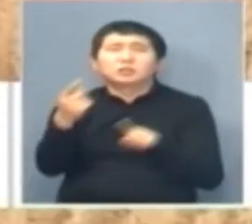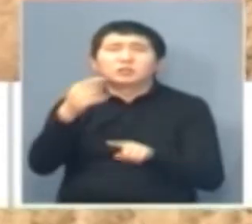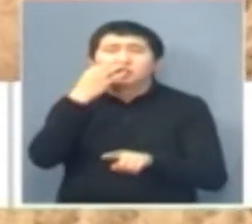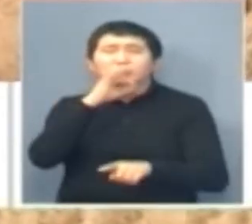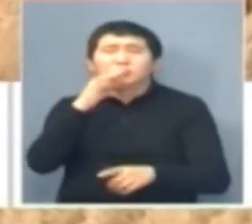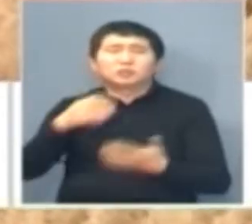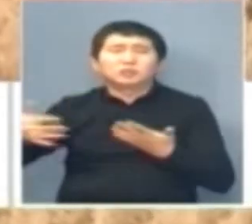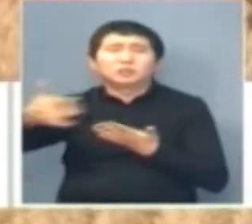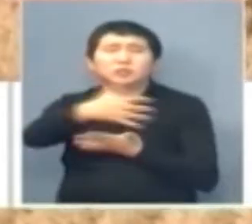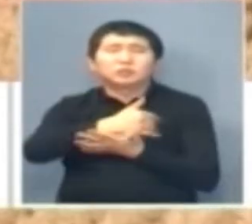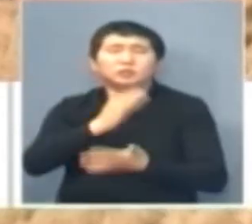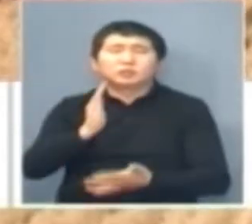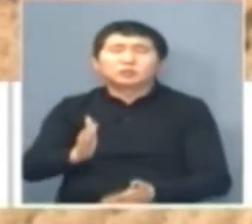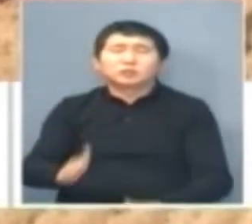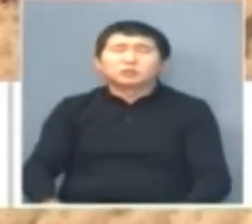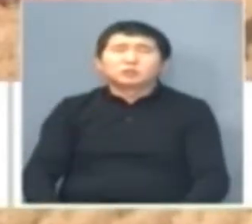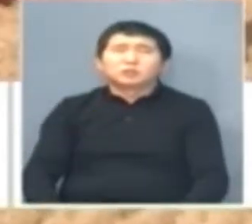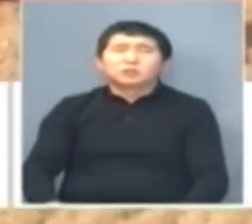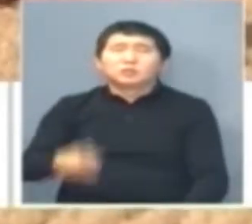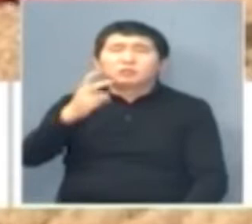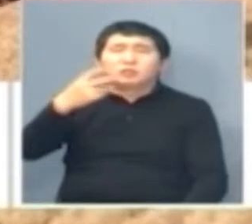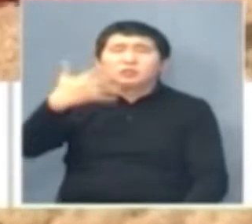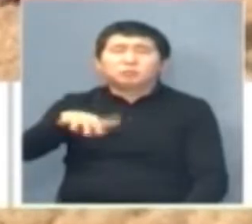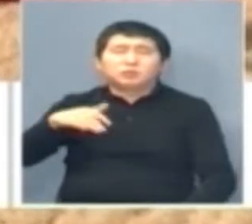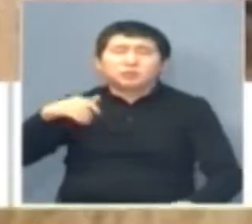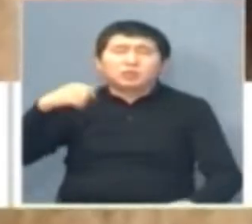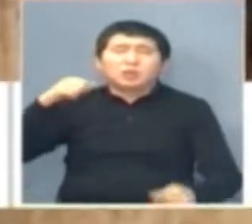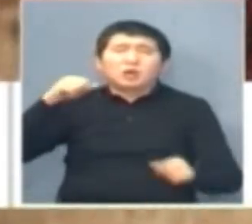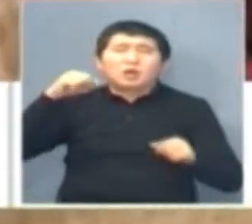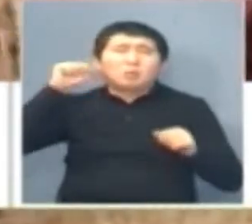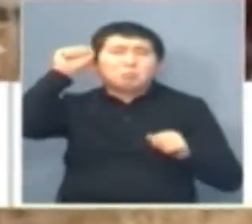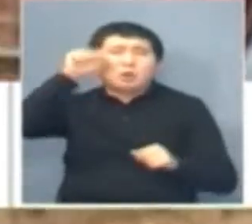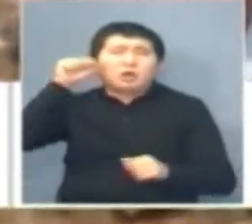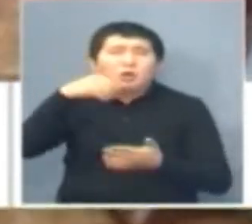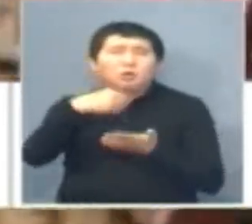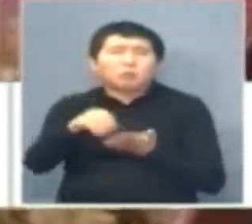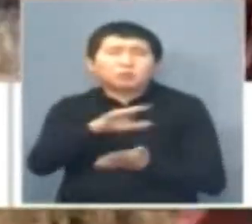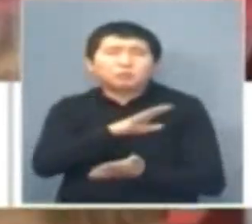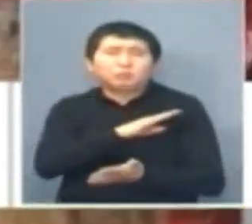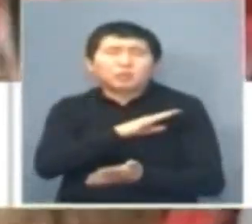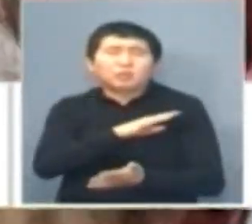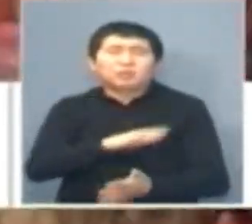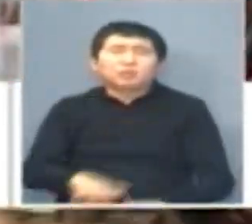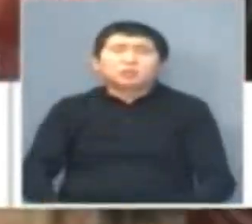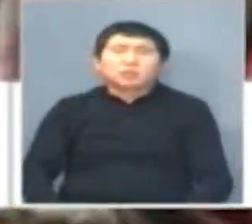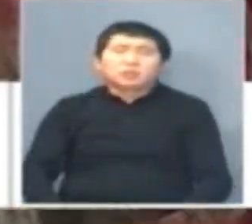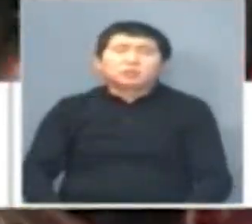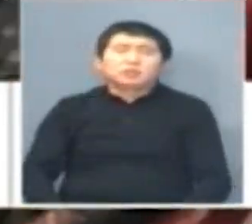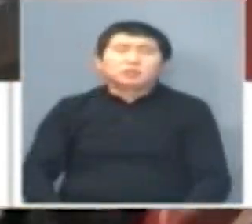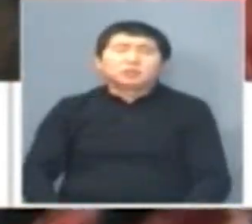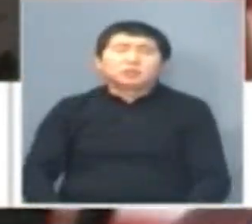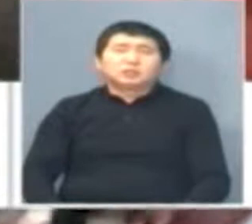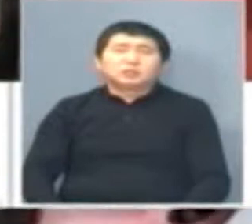мақсатында Нұрлан Турден 250 бас қой сатып алған. Ендігі мақсат асыл тұқымда мал шаруашылығымен айналысу. Астықты ел қамбасына